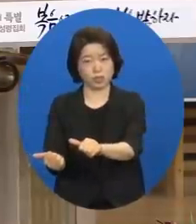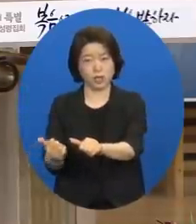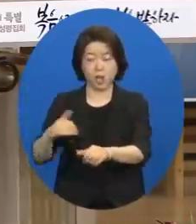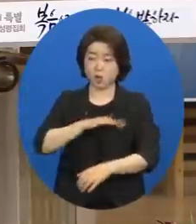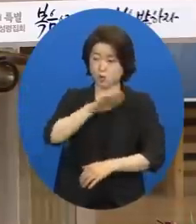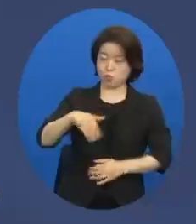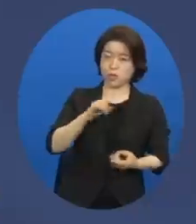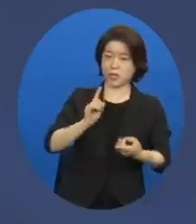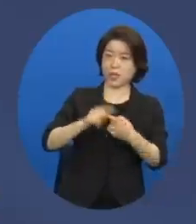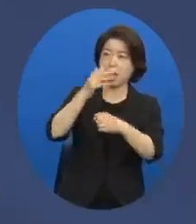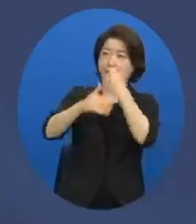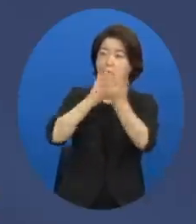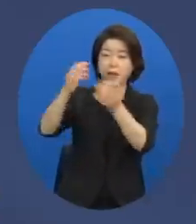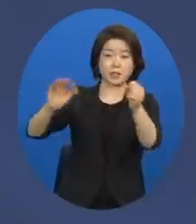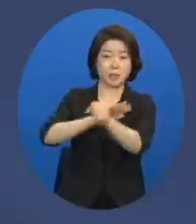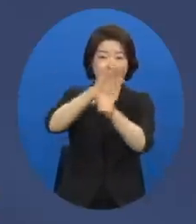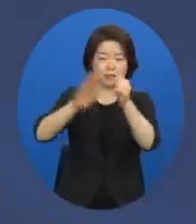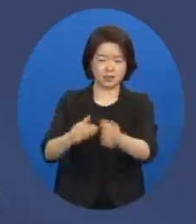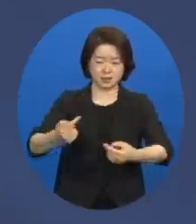우리에 대한 하나님의 사랑을